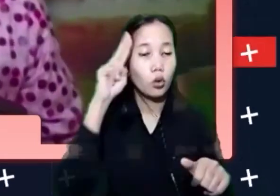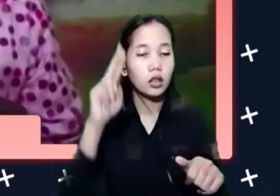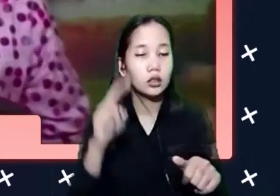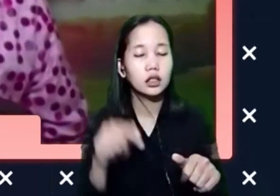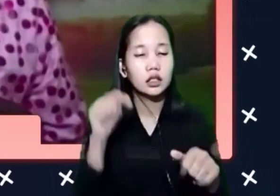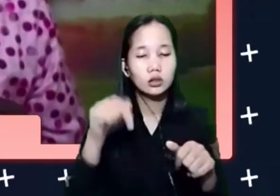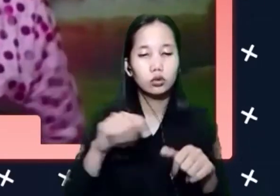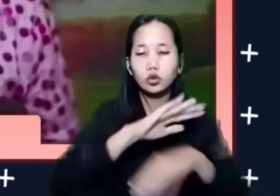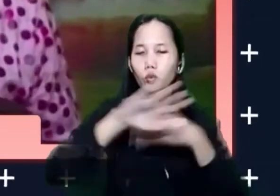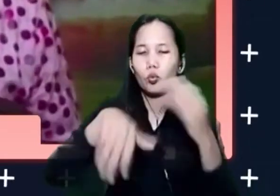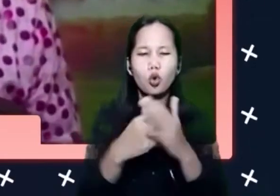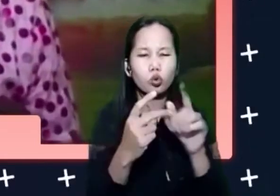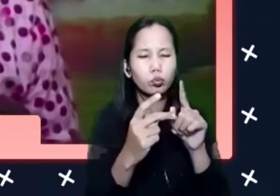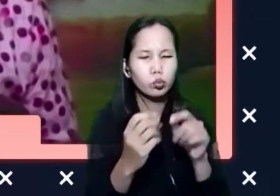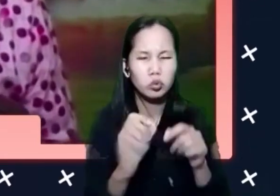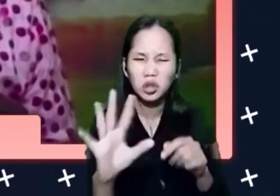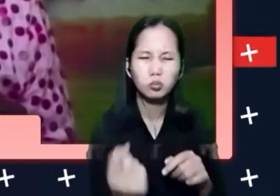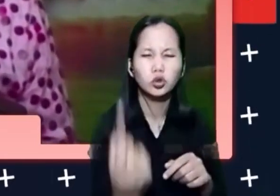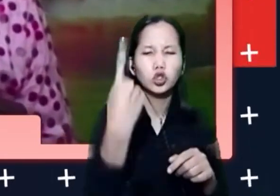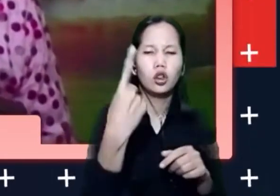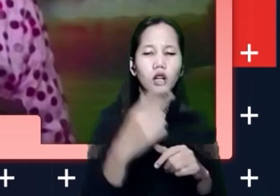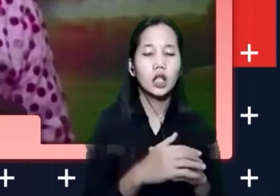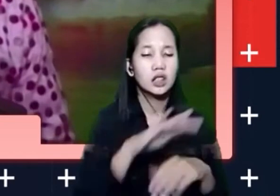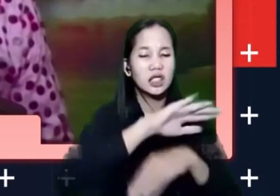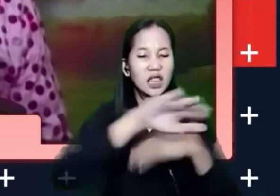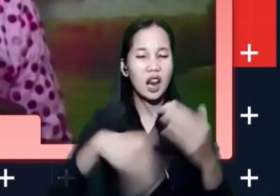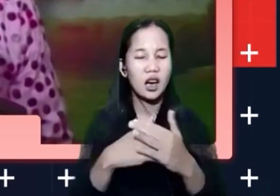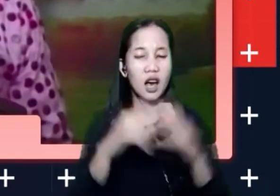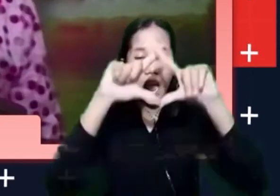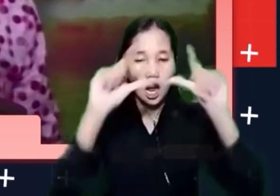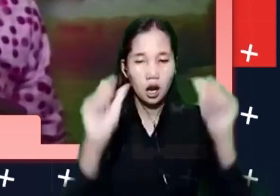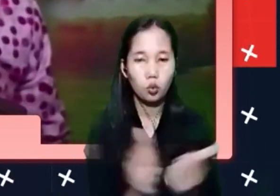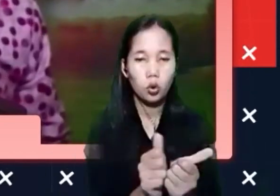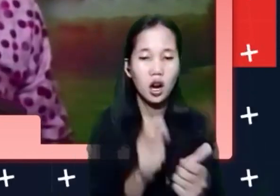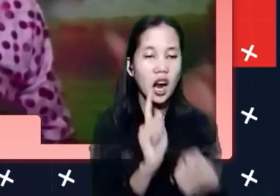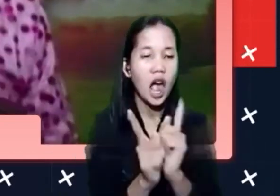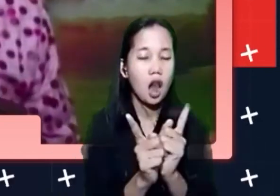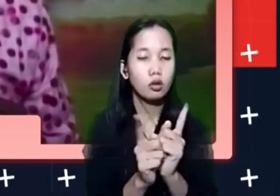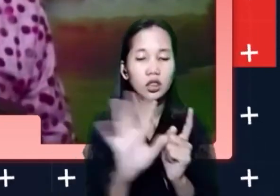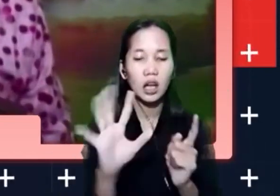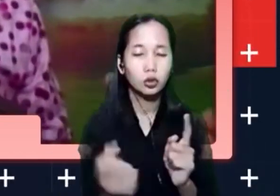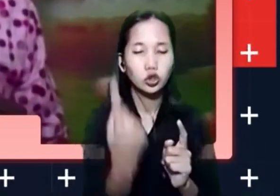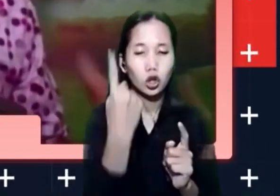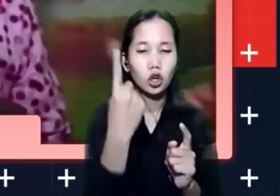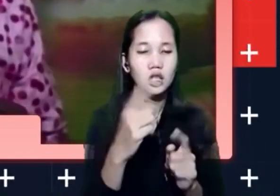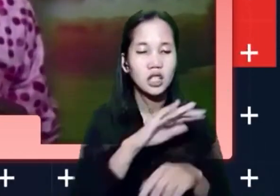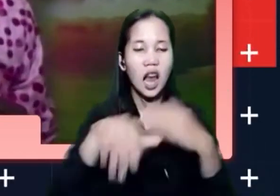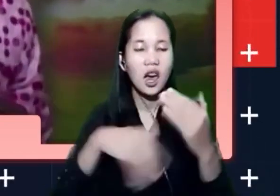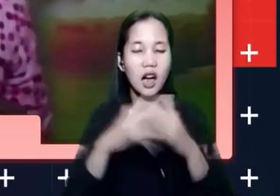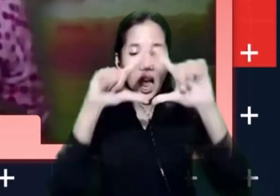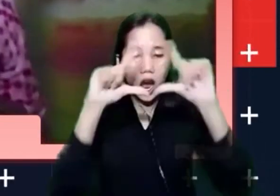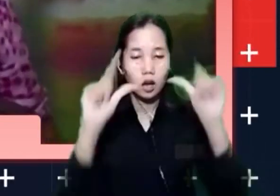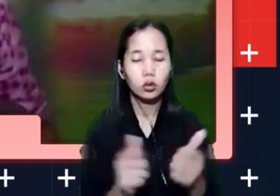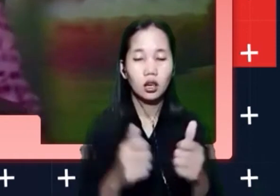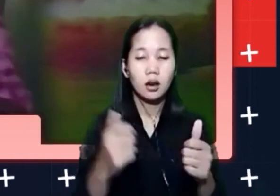keagungannya, Abraham tidak bisa melihat. Tidak ada yang bisa melihat Tuhan dengan segala keagungannya. Banyak cerita di